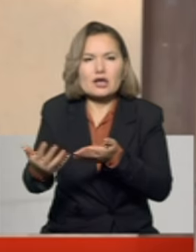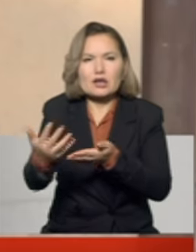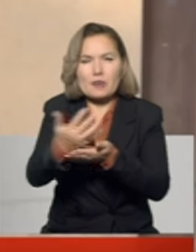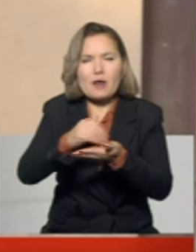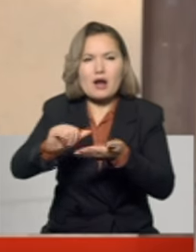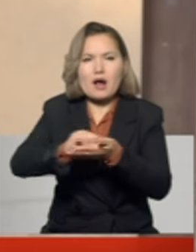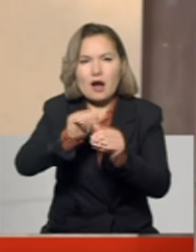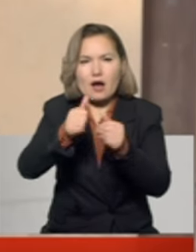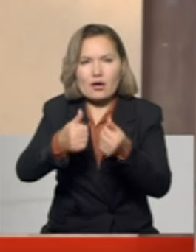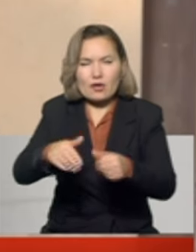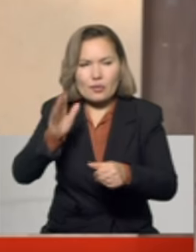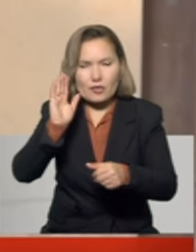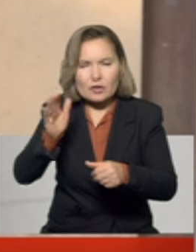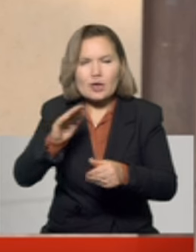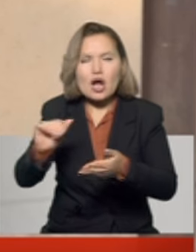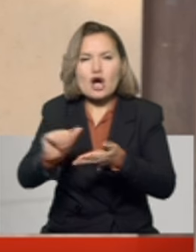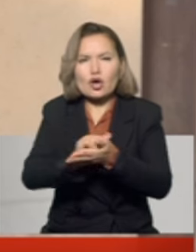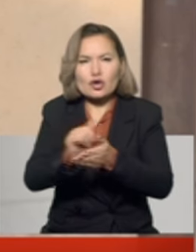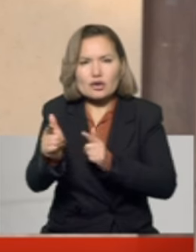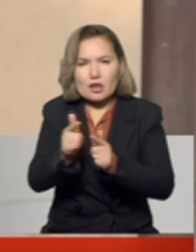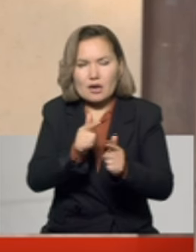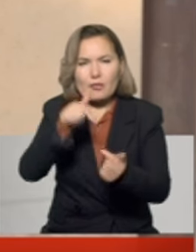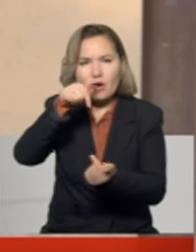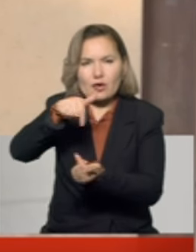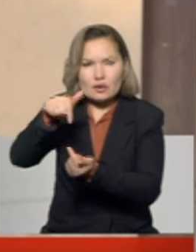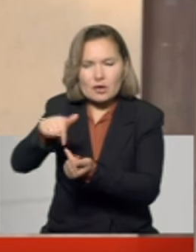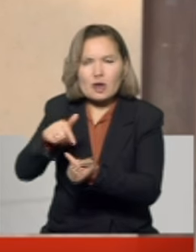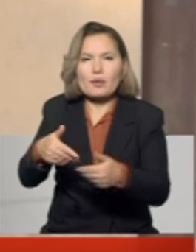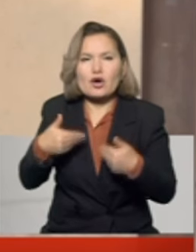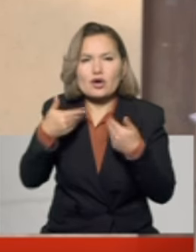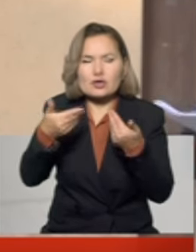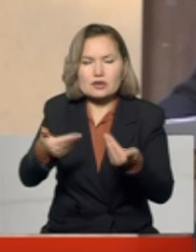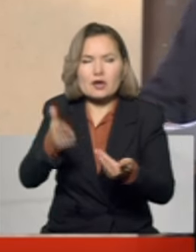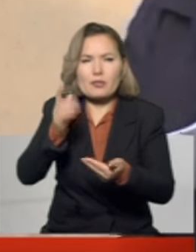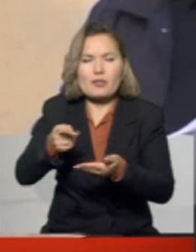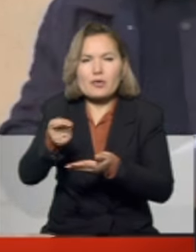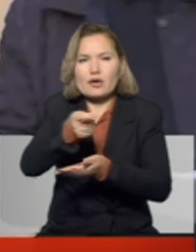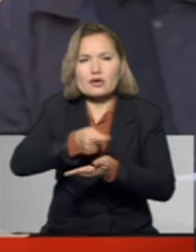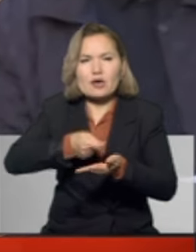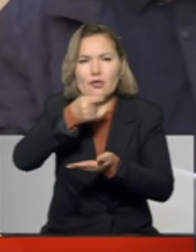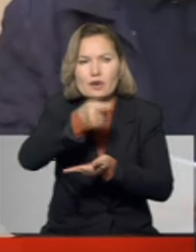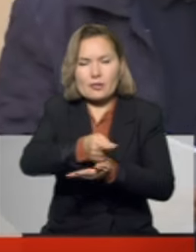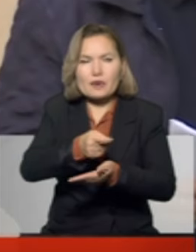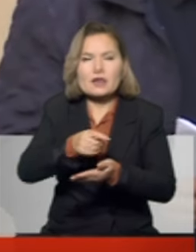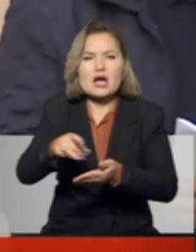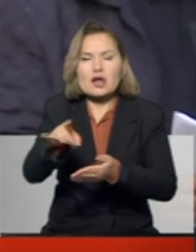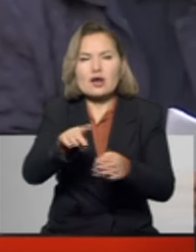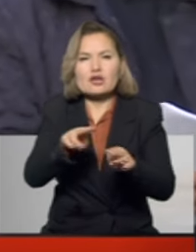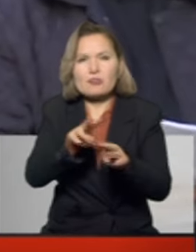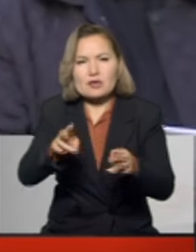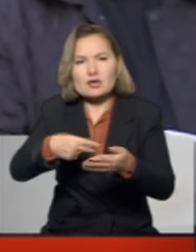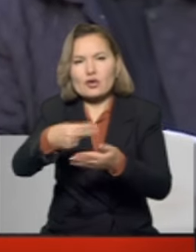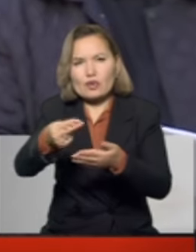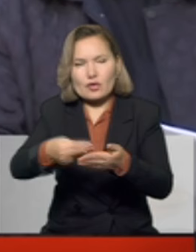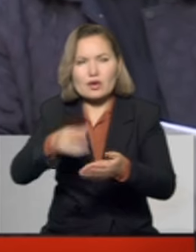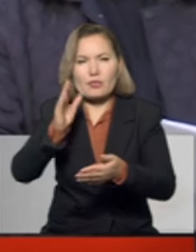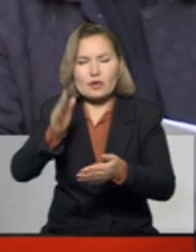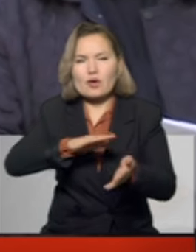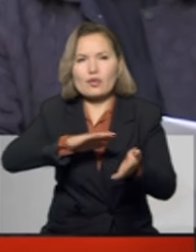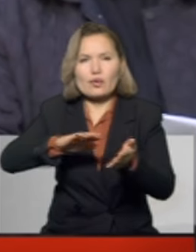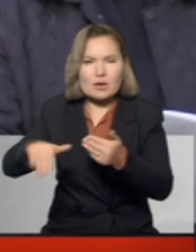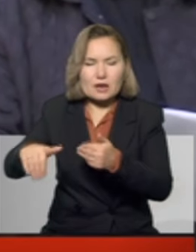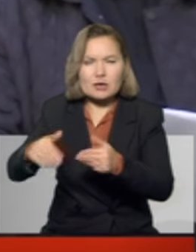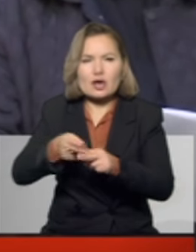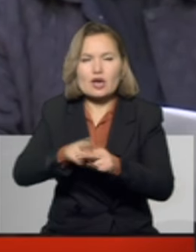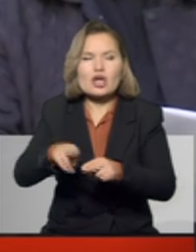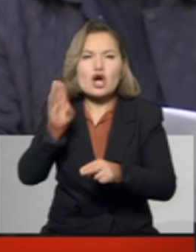үстінде. Барлығы құжаттар сәйкестендірілгеннен кейін ұсыныс беріледі республикалық барлық министерстволардан әлі согласование алынады. Одан кейін барып